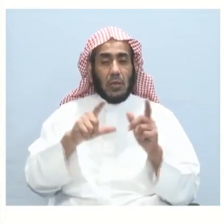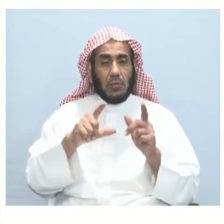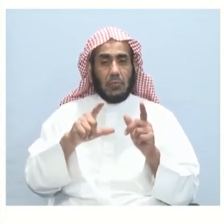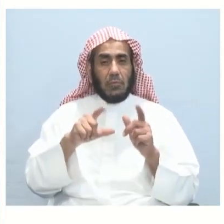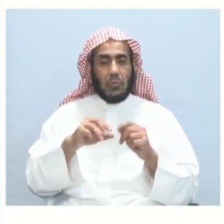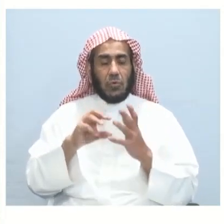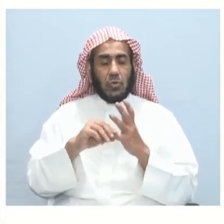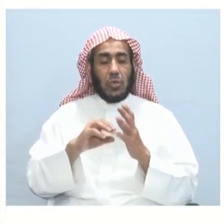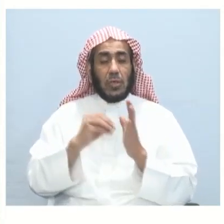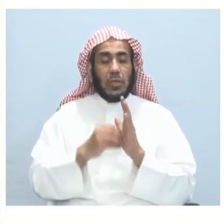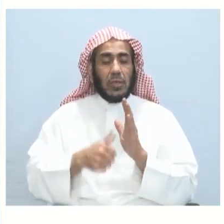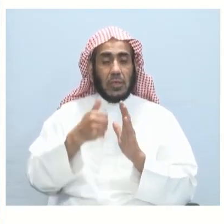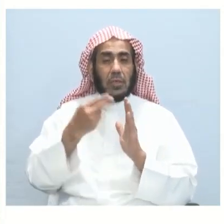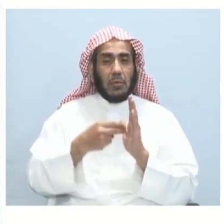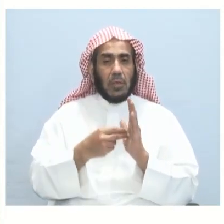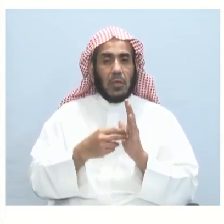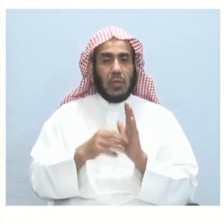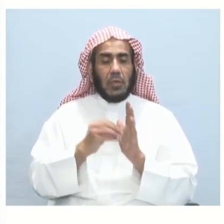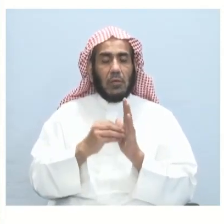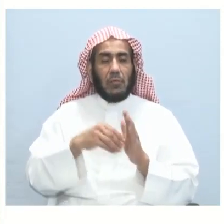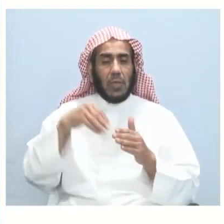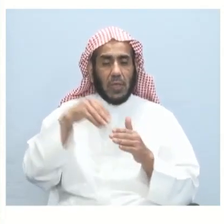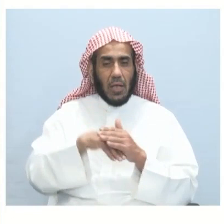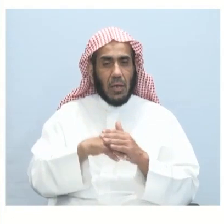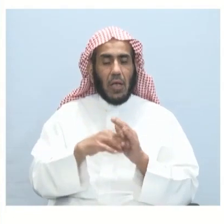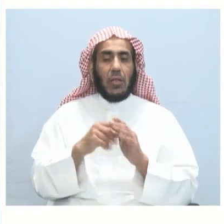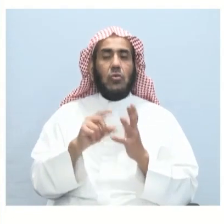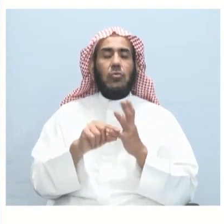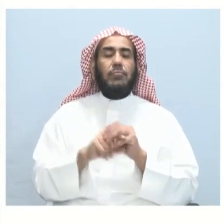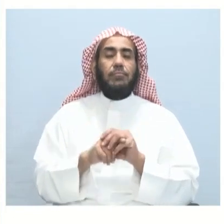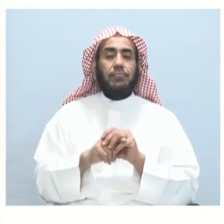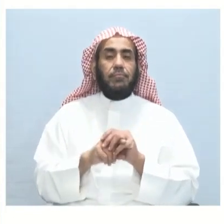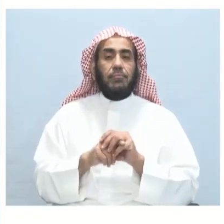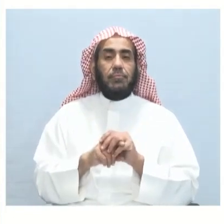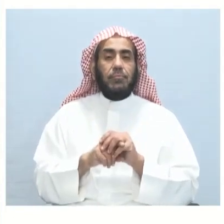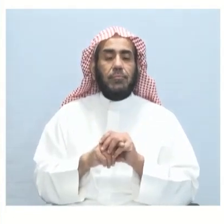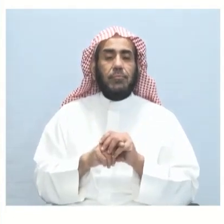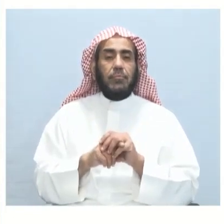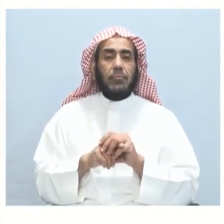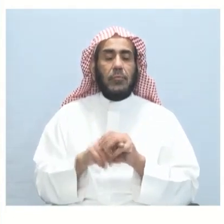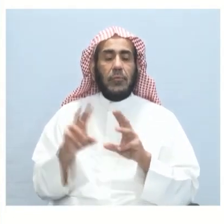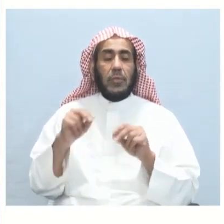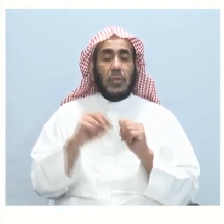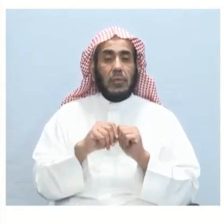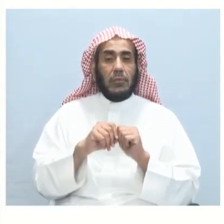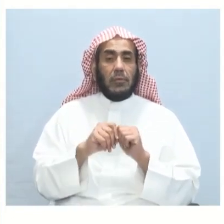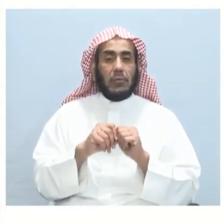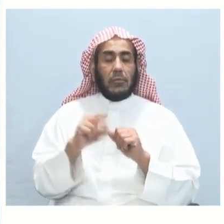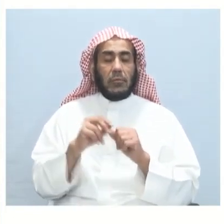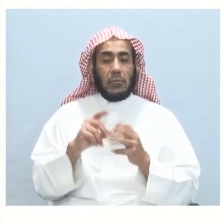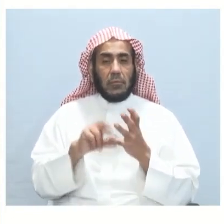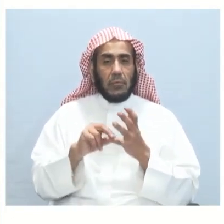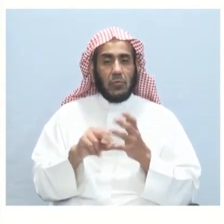جزء الناس تستطيع كتابه نصك في داخل هذا الجزء مثلا في الجزء